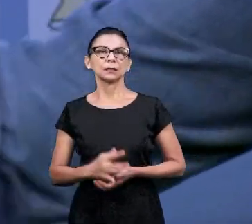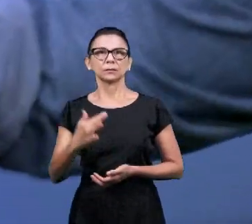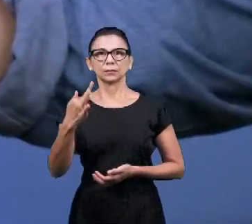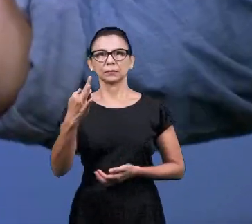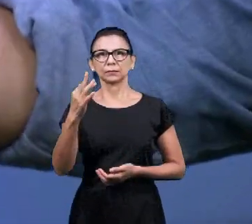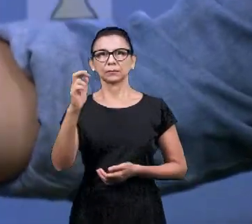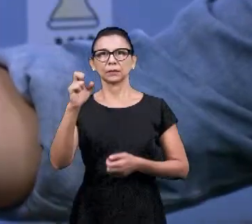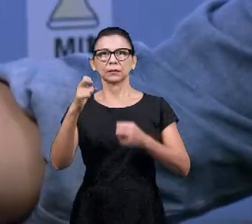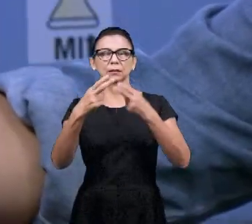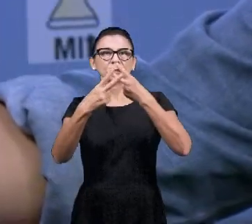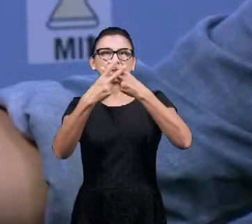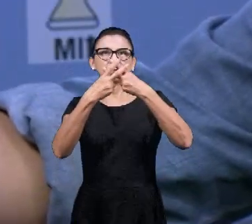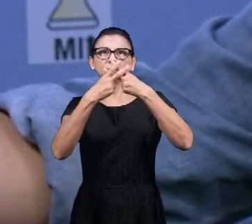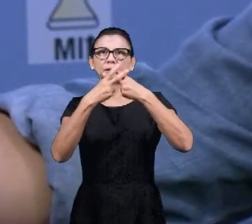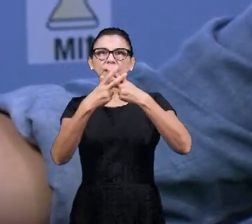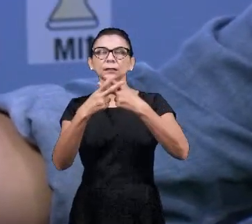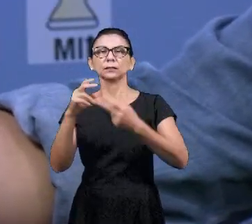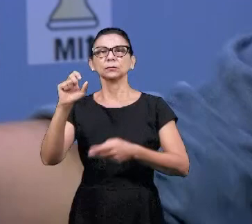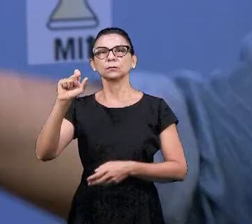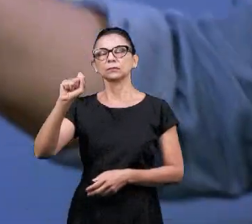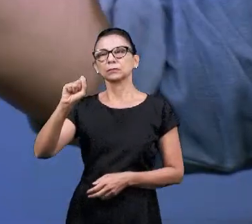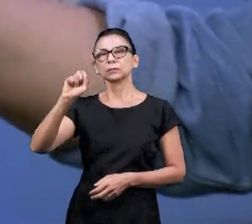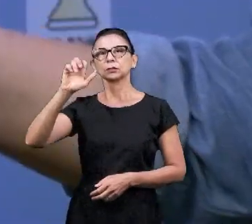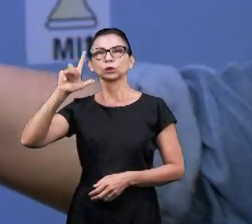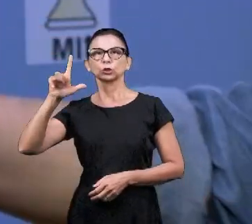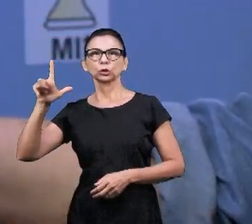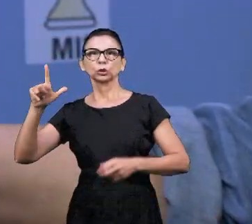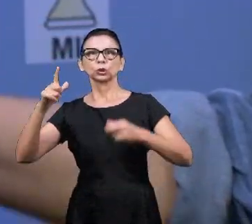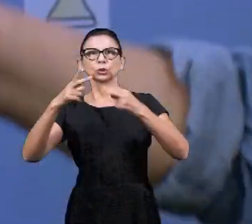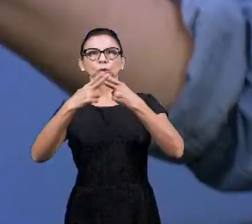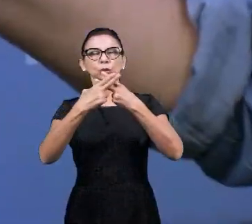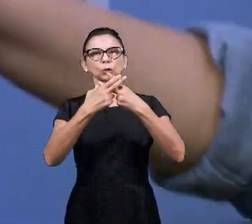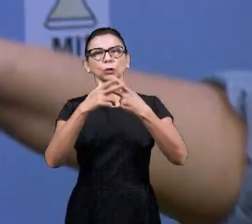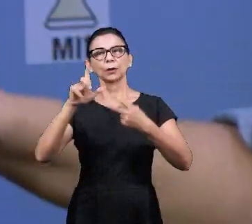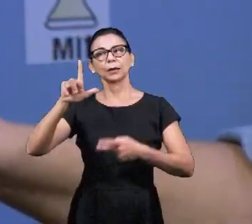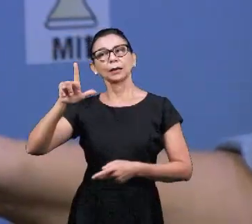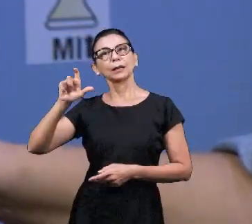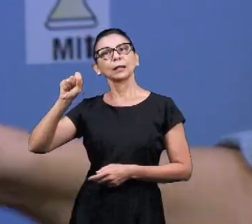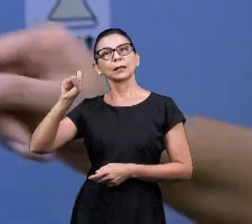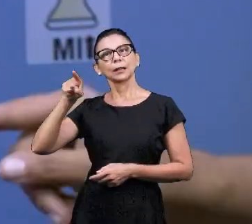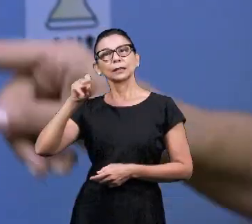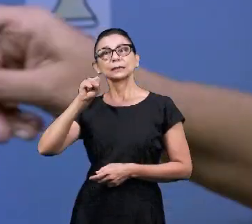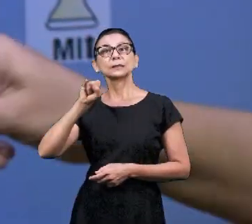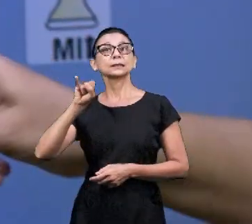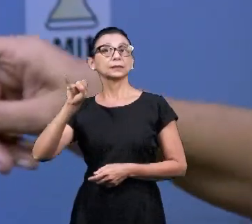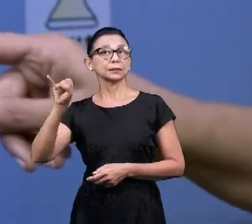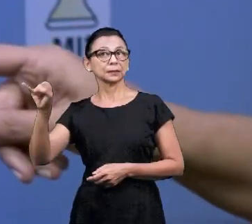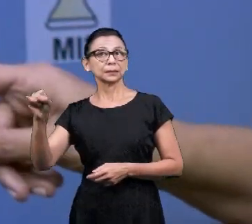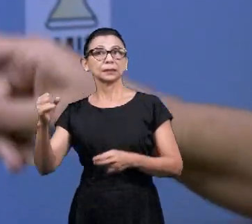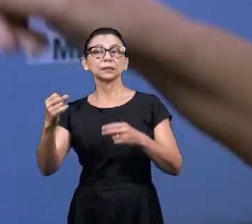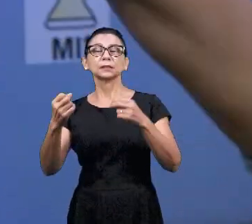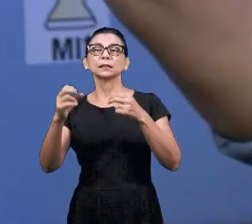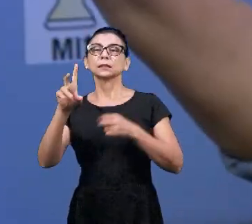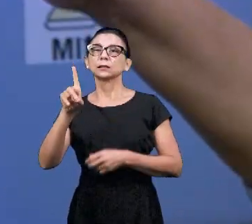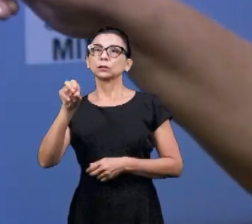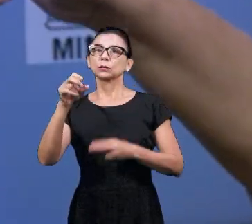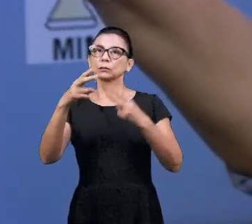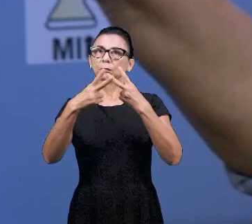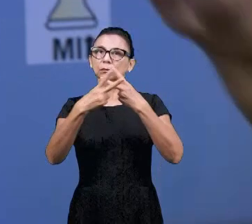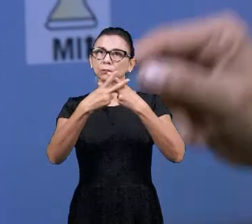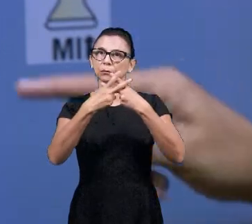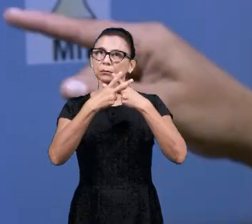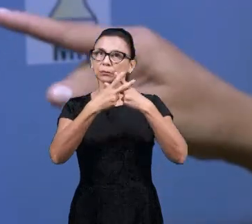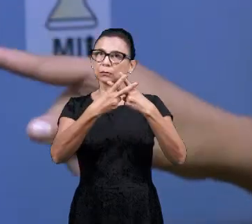et Do dièse aigu, Ré dièse aigu et Mi